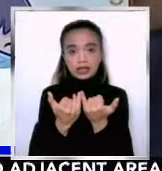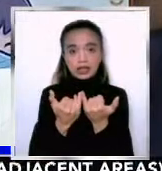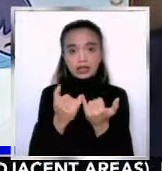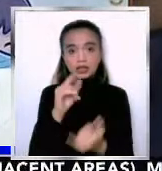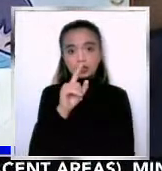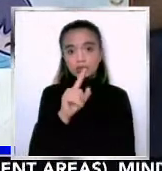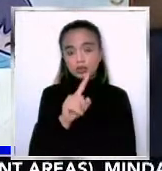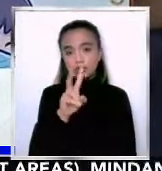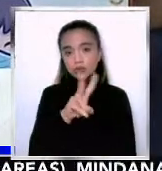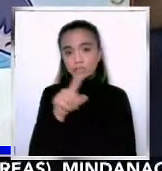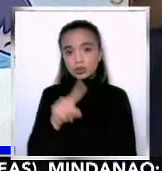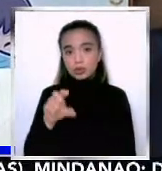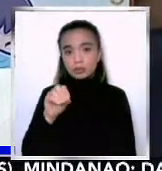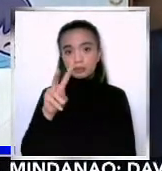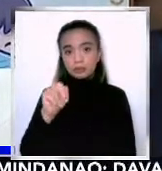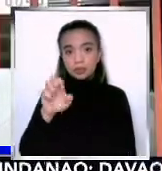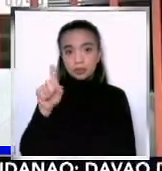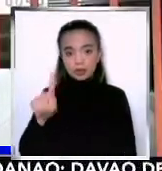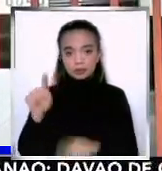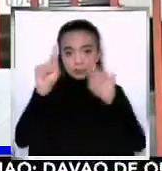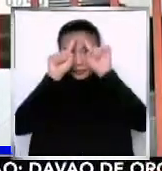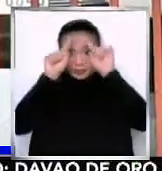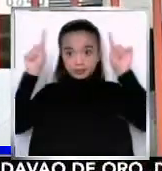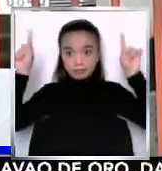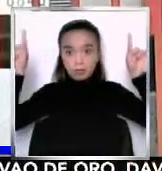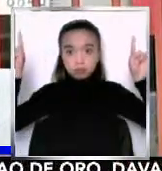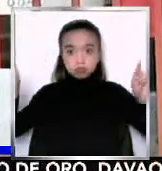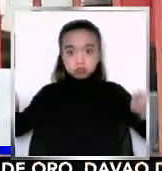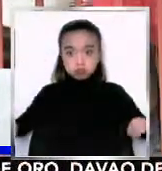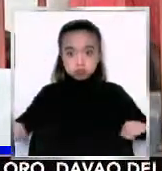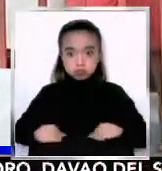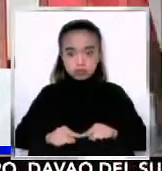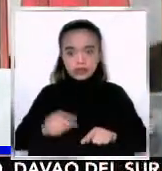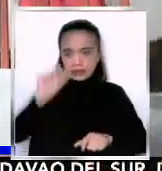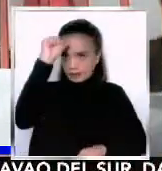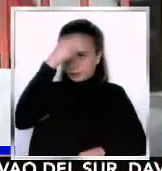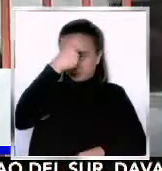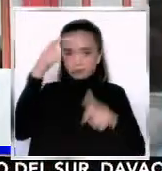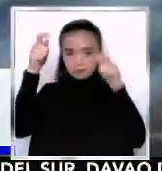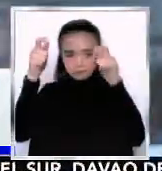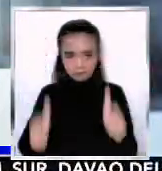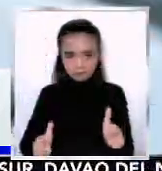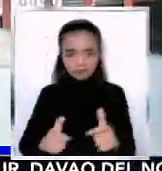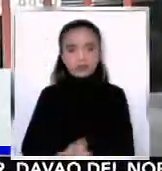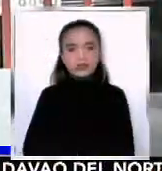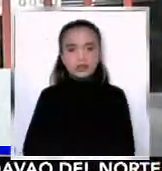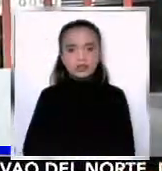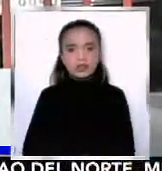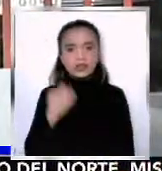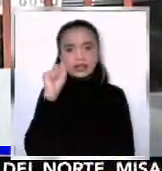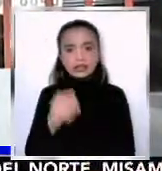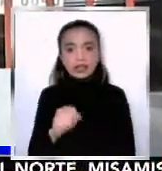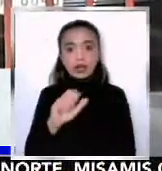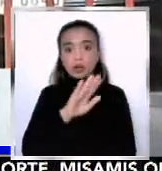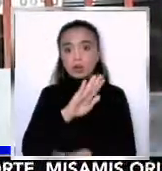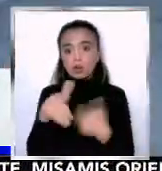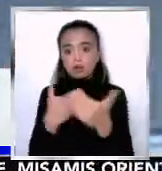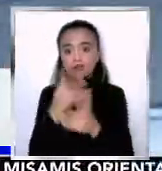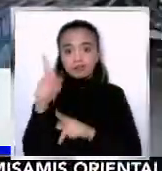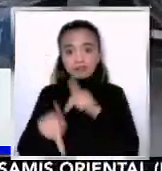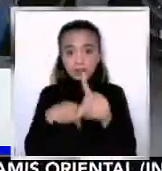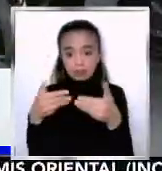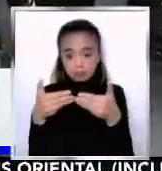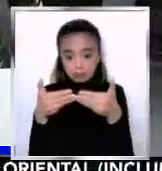bilang tanda na ito ay nasa lockdown. Gayunman, naobserbahan ng GMA News na malaya namang labas-masok ang mga tao sa maliit na gate papasok sa